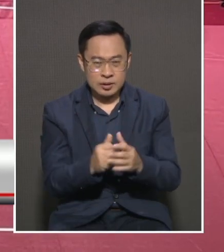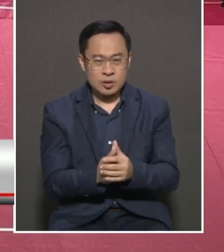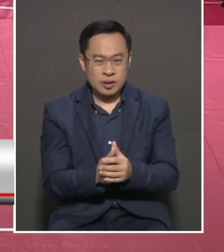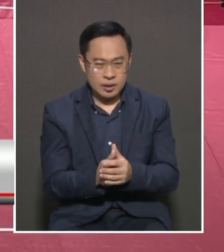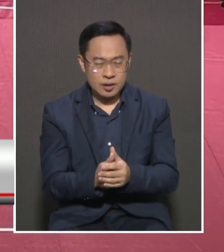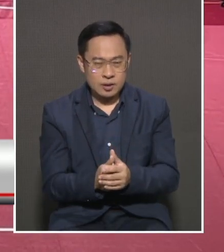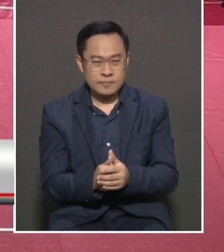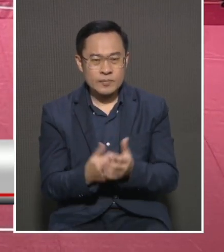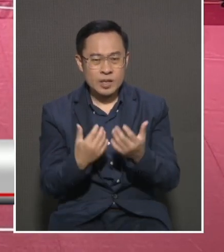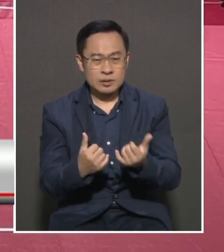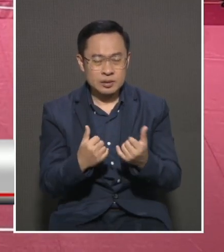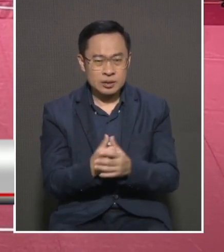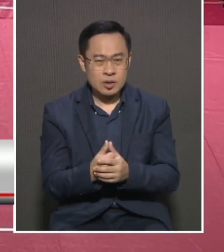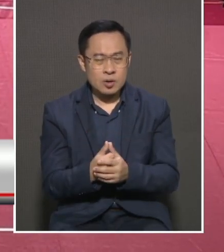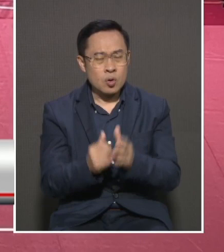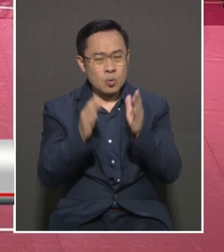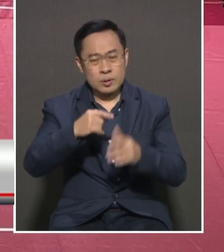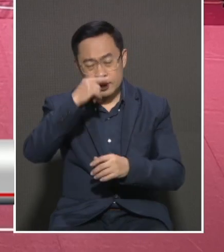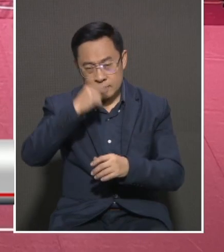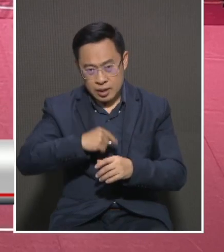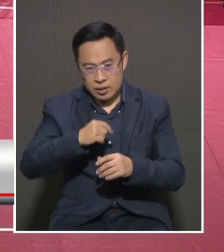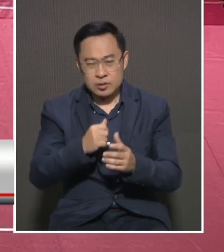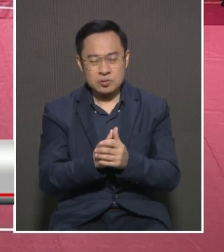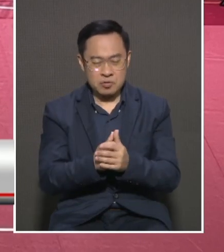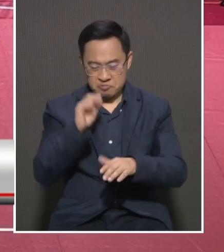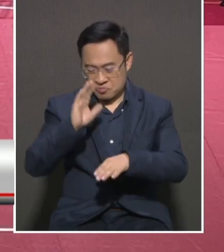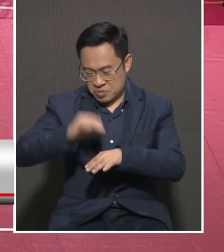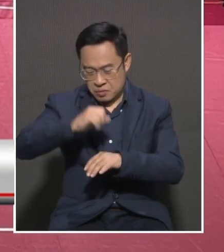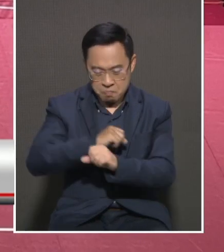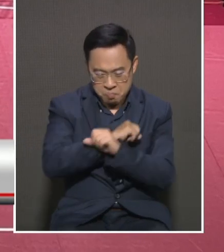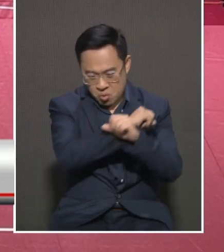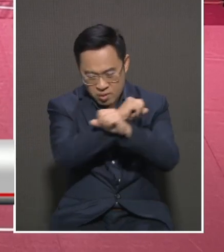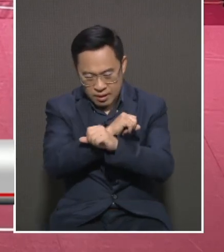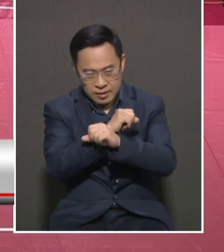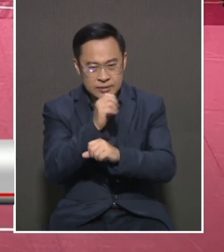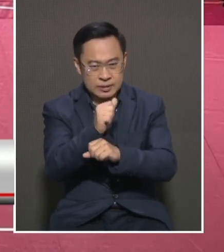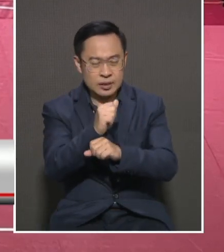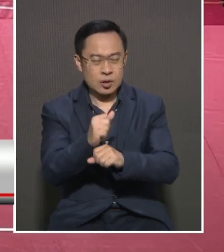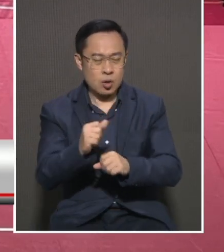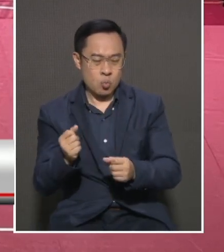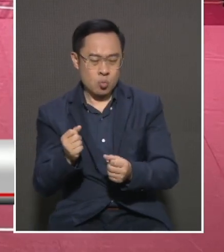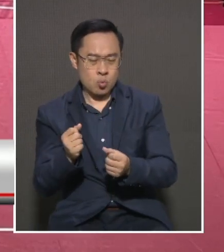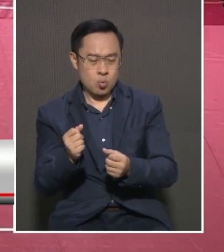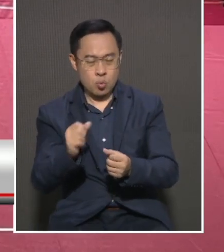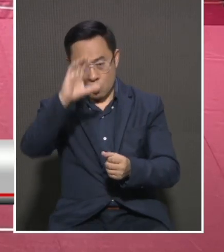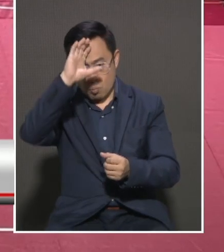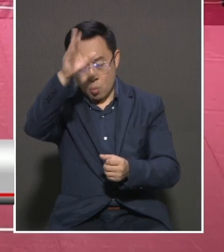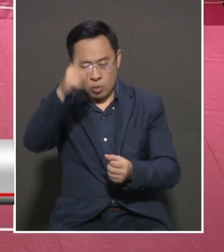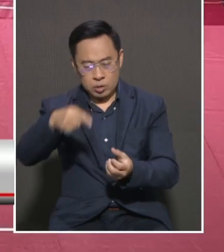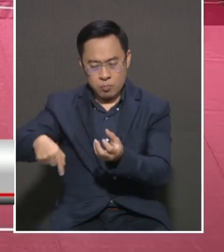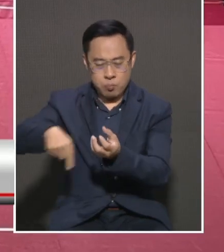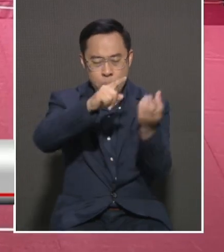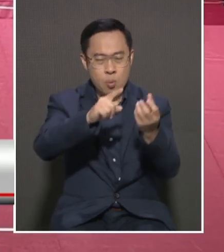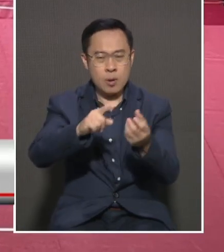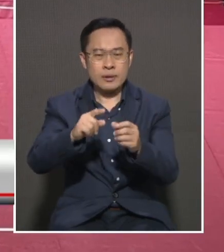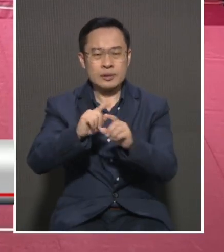ายเป็นนักตะกร้อของไทยที่เหนียวแน่นกว่าเด็ดขาดกว่าแน่นอนกว่าเบียดเอาชนะไปแบบชิว